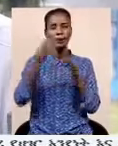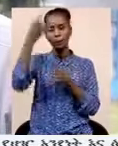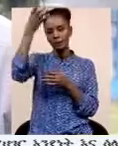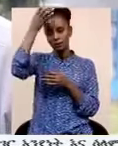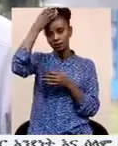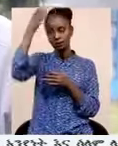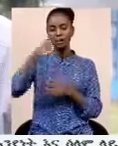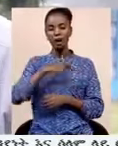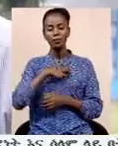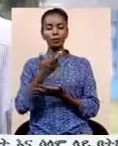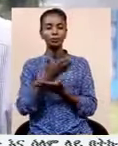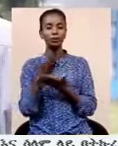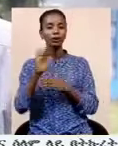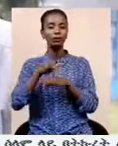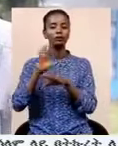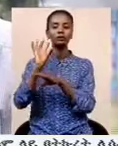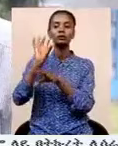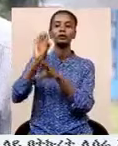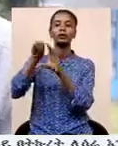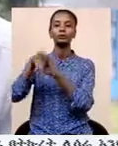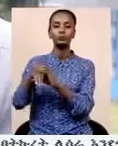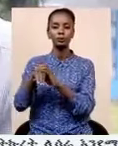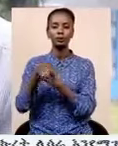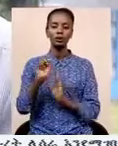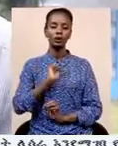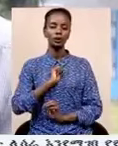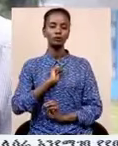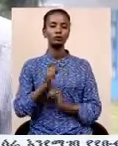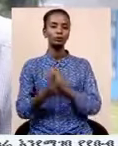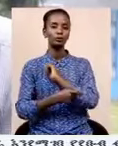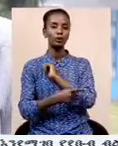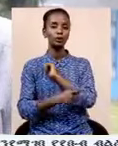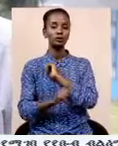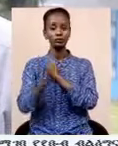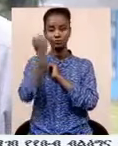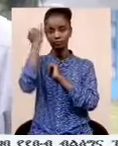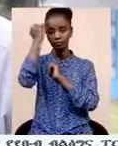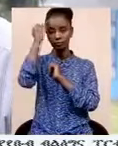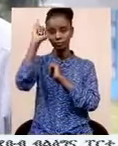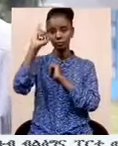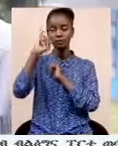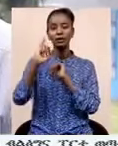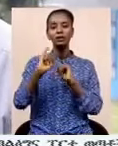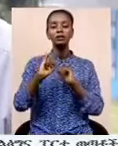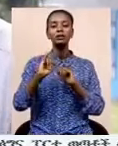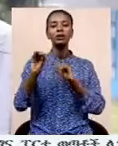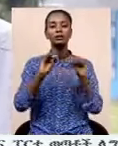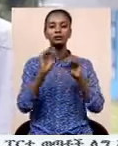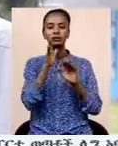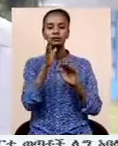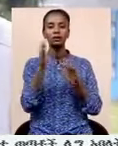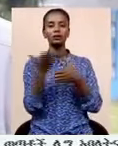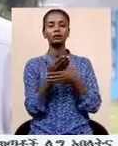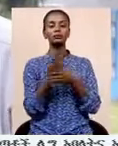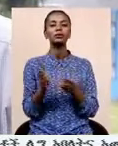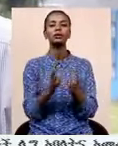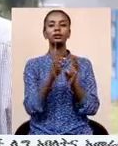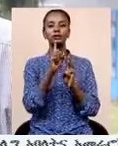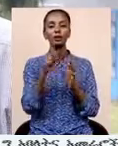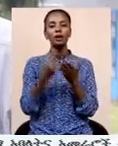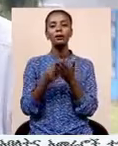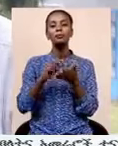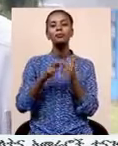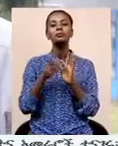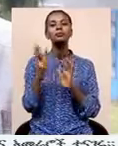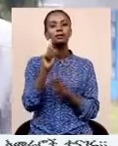መንግስት በሃይማኖት ጉዳይ ላይ ገብቶ የራሱን የፖለቲካዊ አስተሳሰብ እንዳራምድ የተገታበት መንገድ ነው። ይሄ ማለት